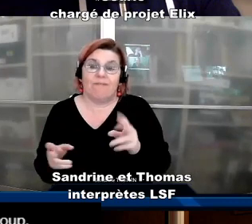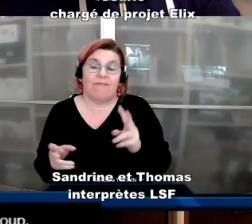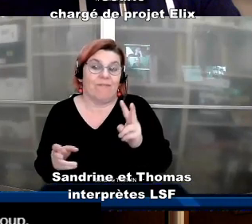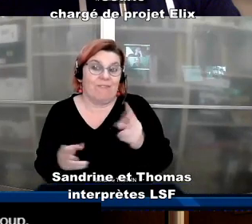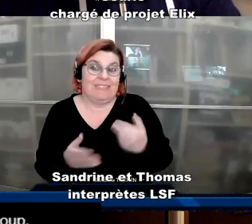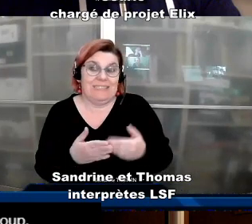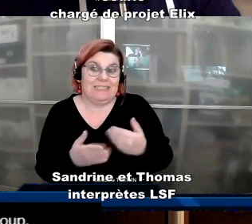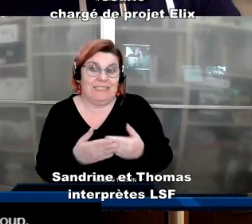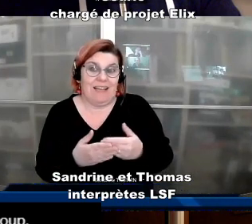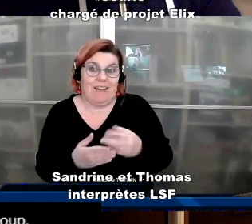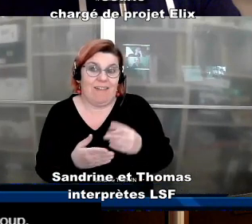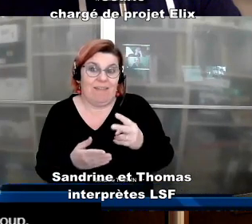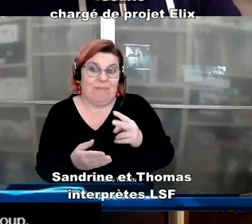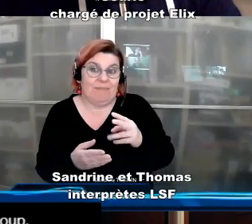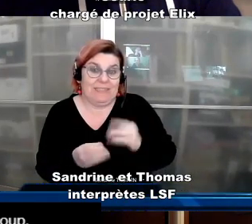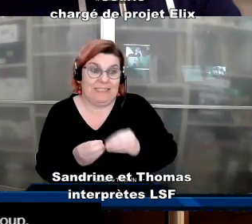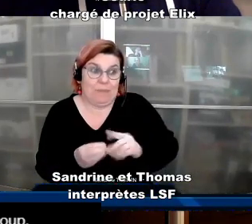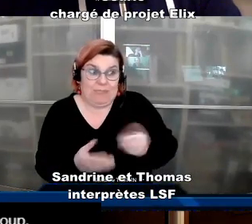quelque chose que